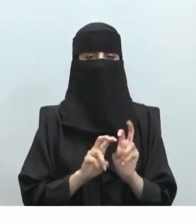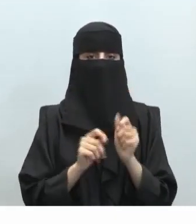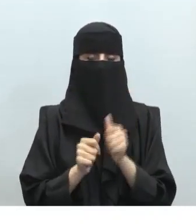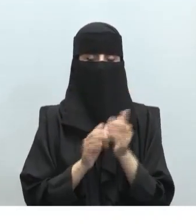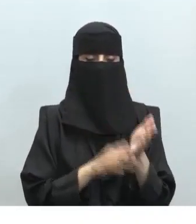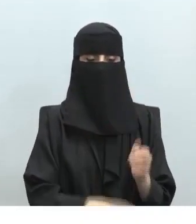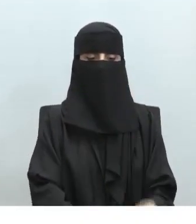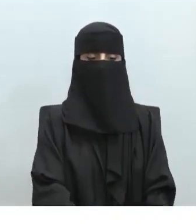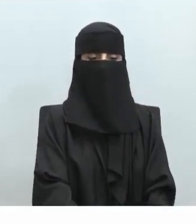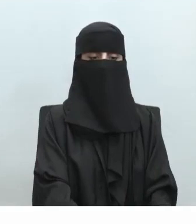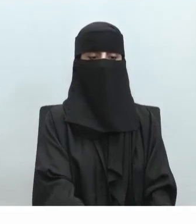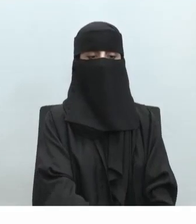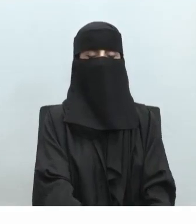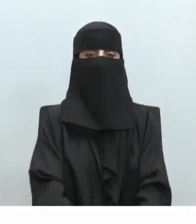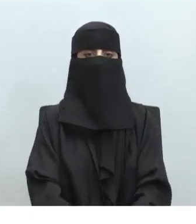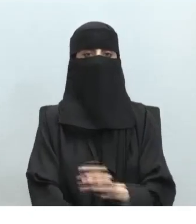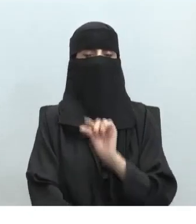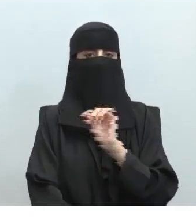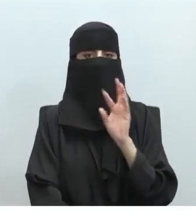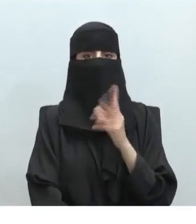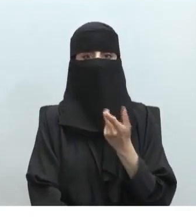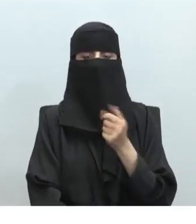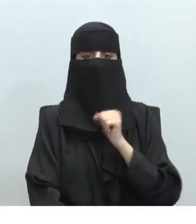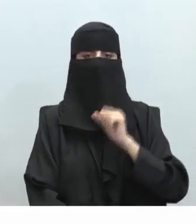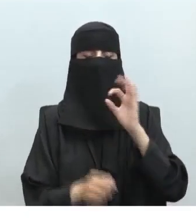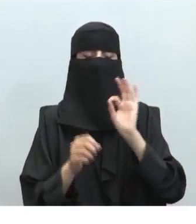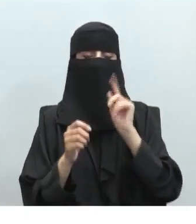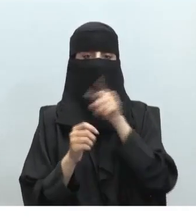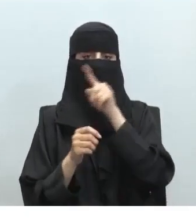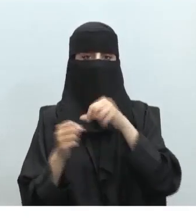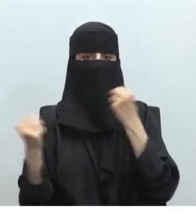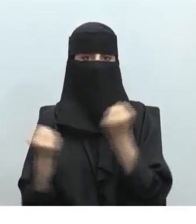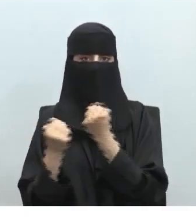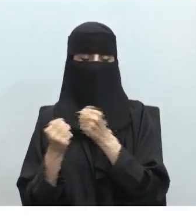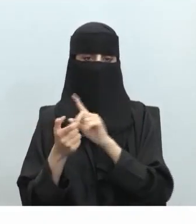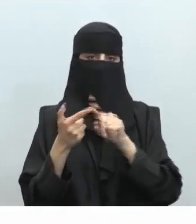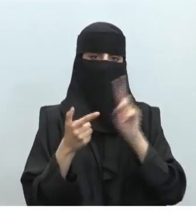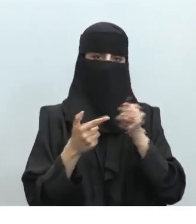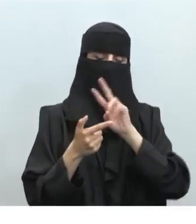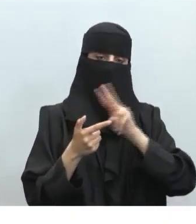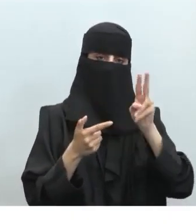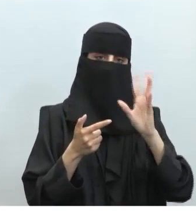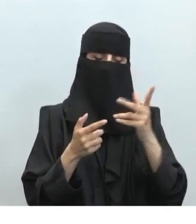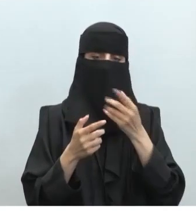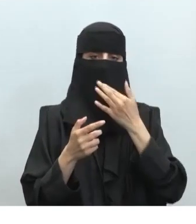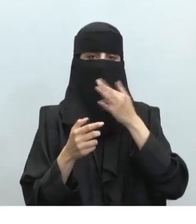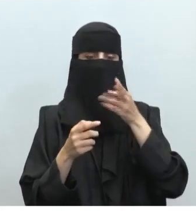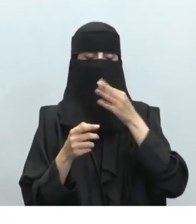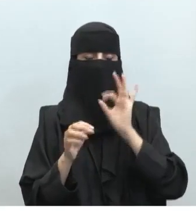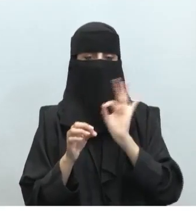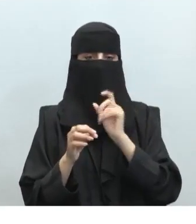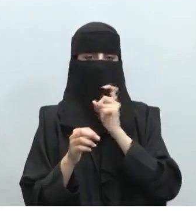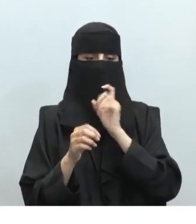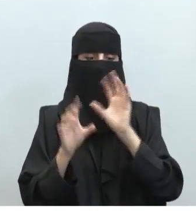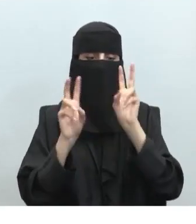وبالعكس المساله مساله هي كروموسوم نشيط وكروم سوم متعطل فتسمى كروموسومات